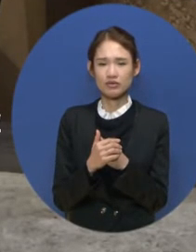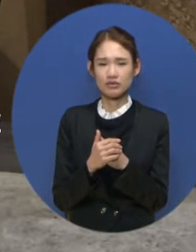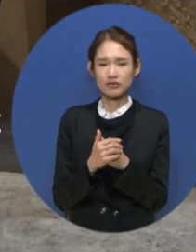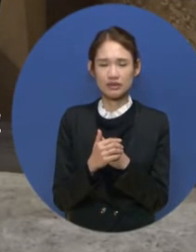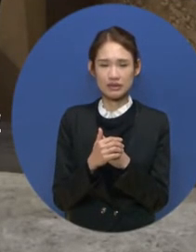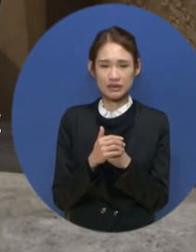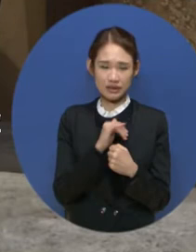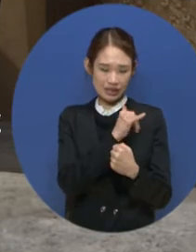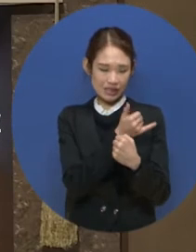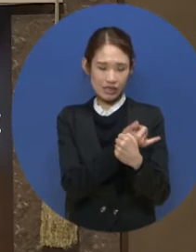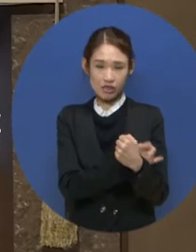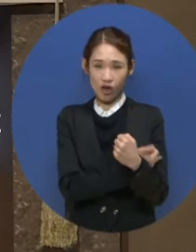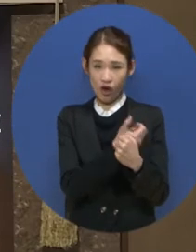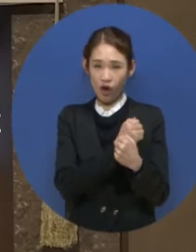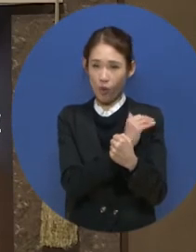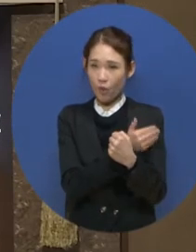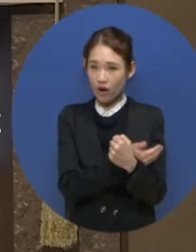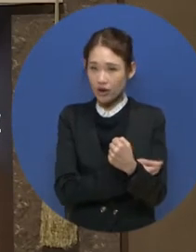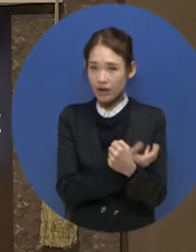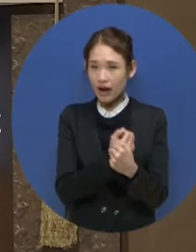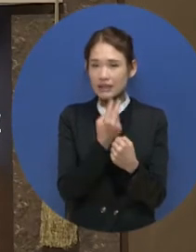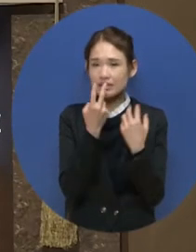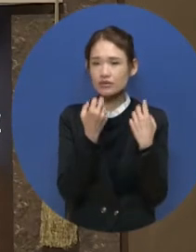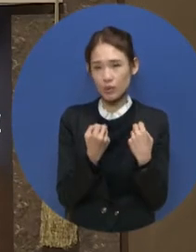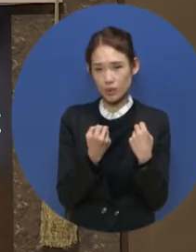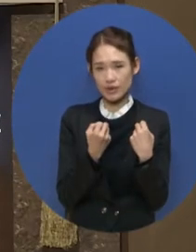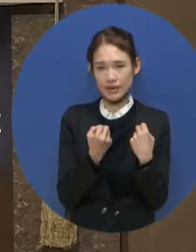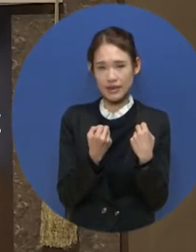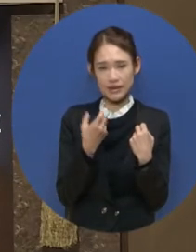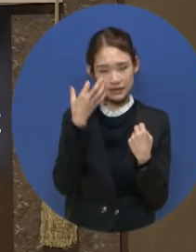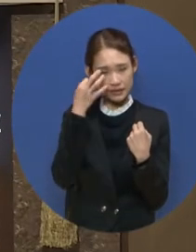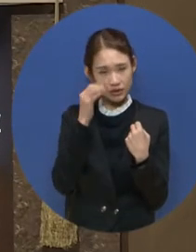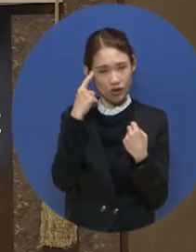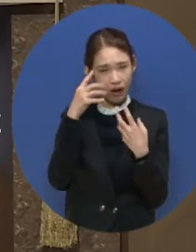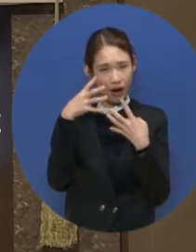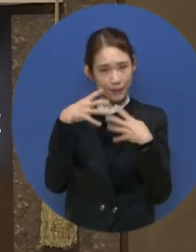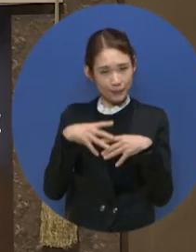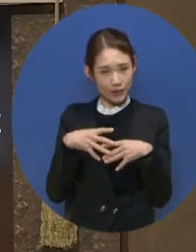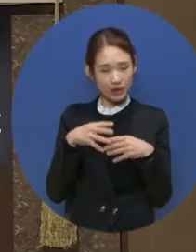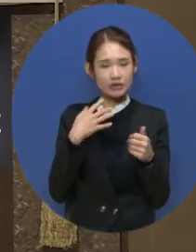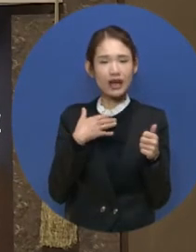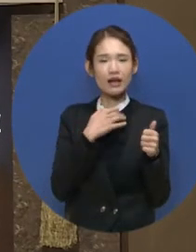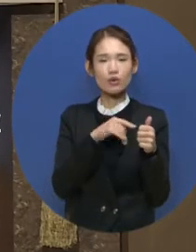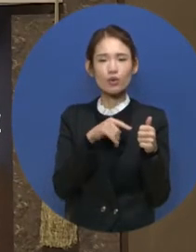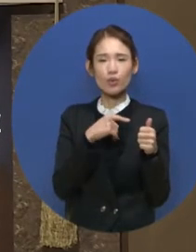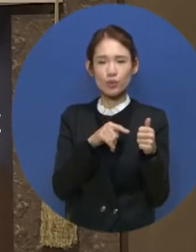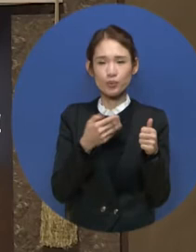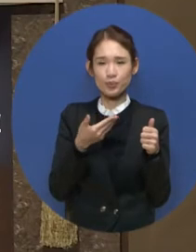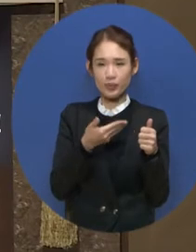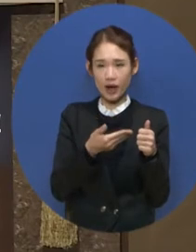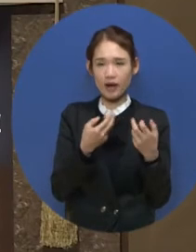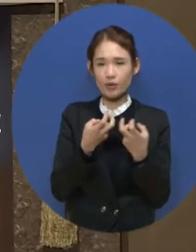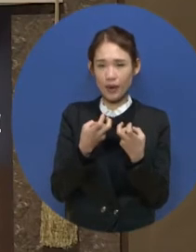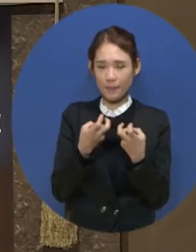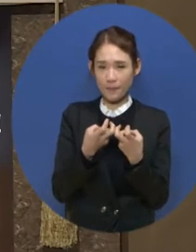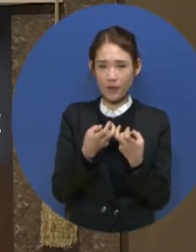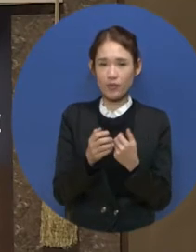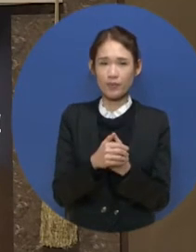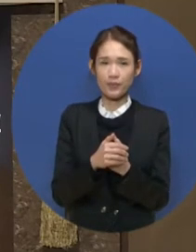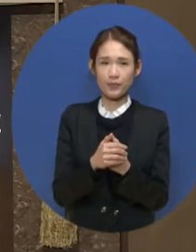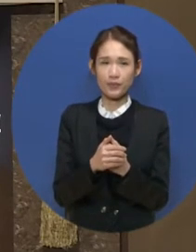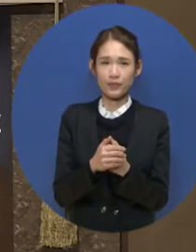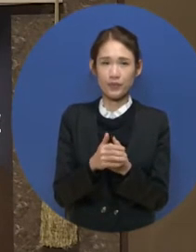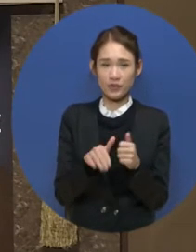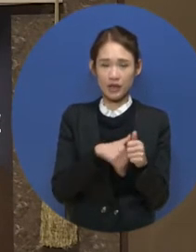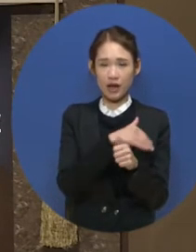인격을 갖추고 또 권리를 같은 그런 전제로 그렇게 합리적으로 잘 교육할 수 있는 방법을 지원해 주는 그런